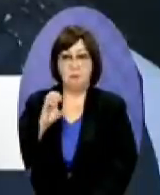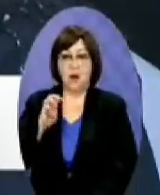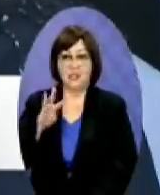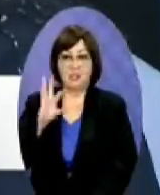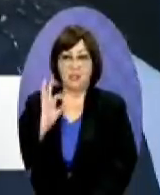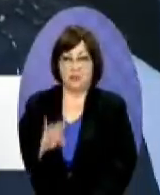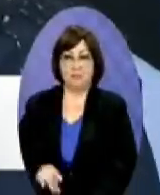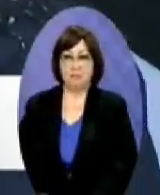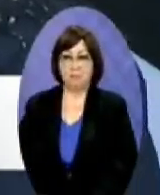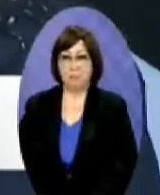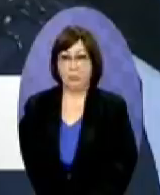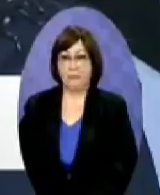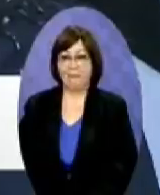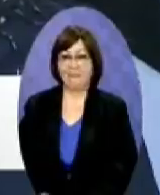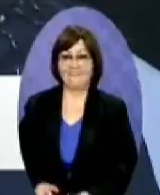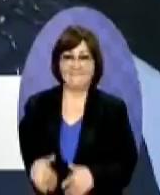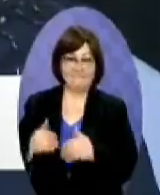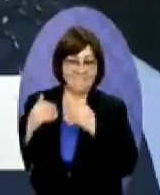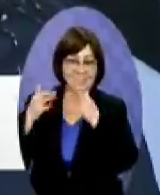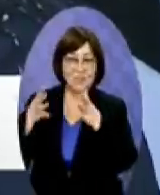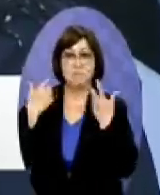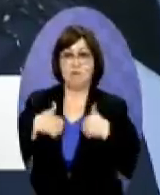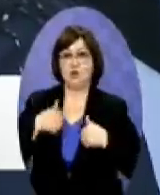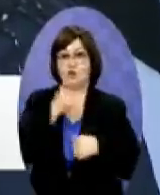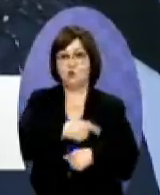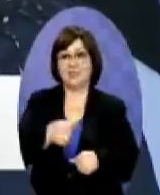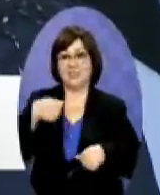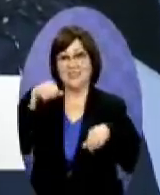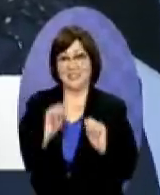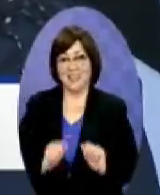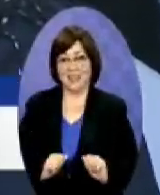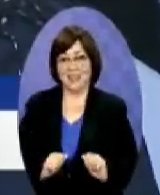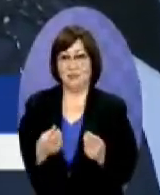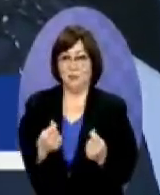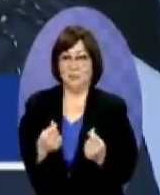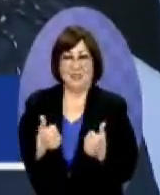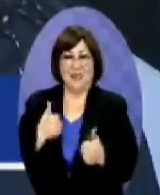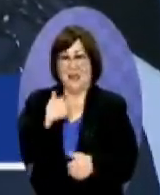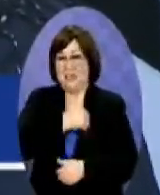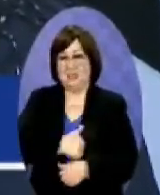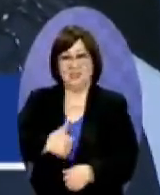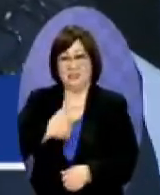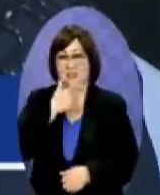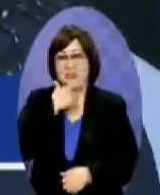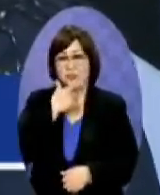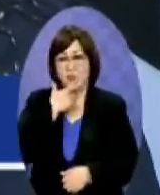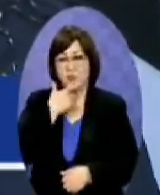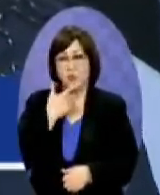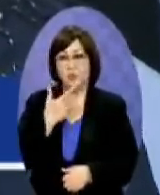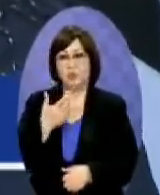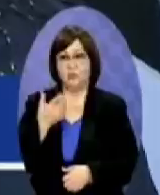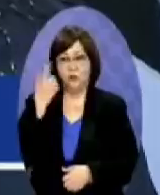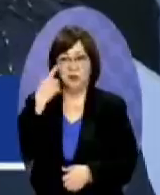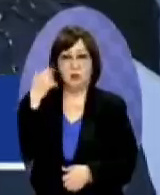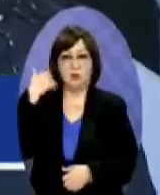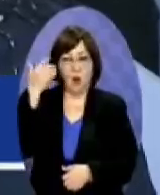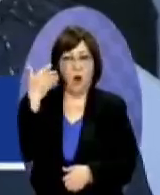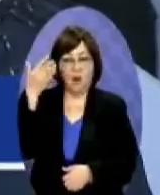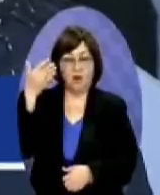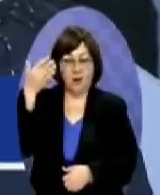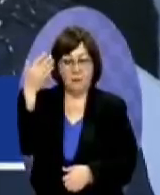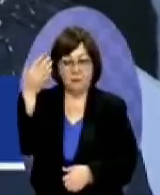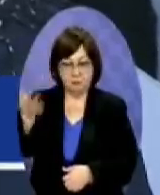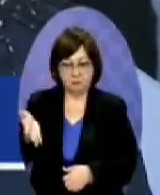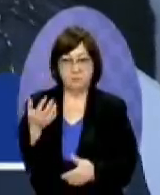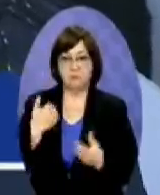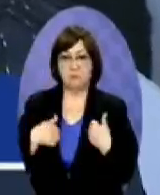багш нарын цалин юун дээр ярих юм бол бас тийм ч сангалттай биш болвол санагддаг. Яванда бол бас багш нарын